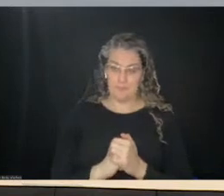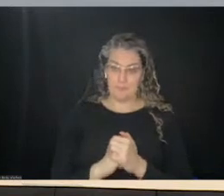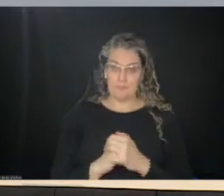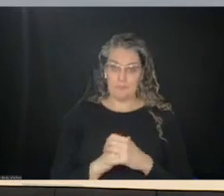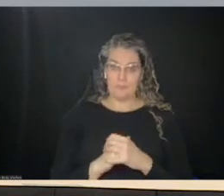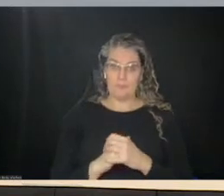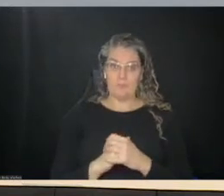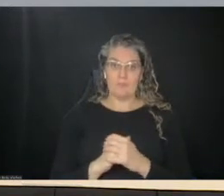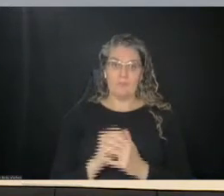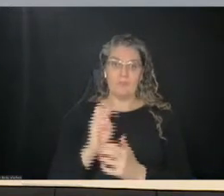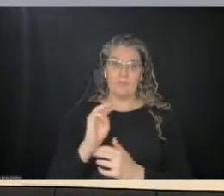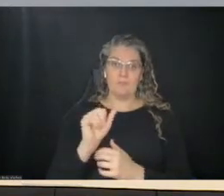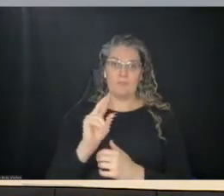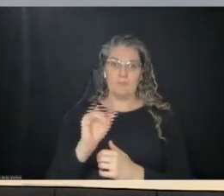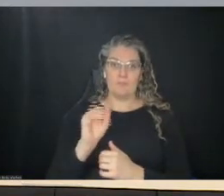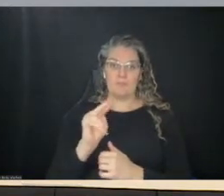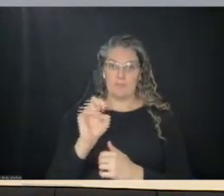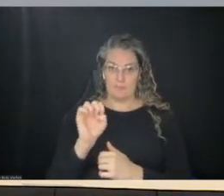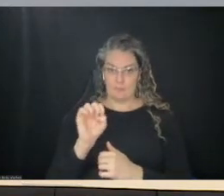Marine Arnaud, la voix.